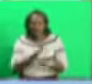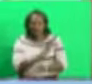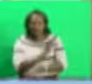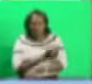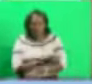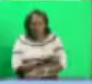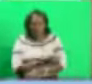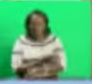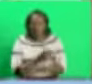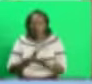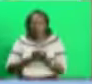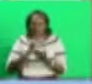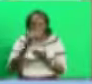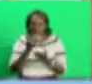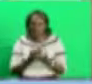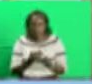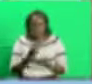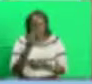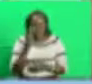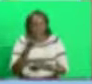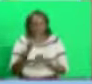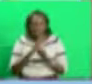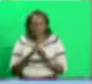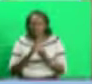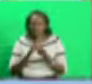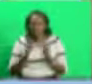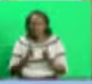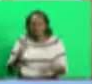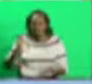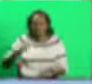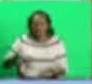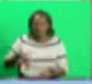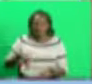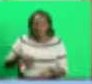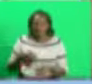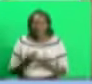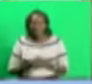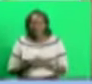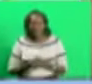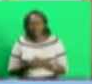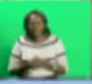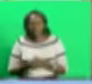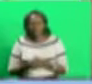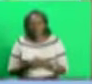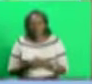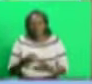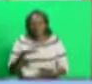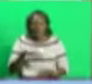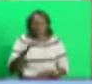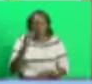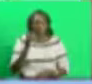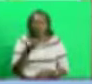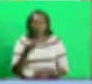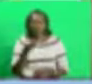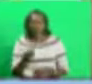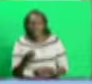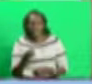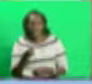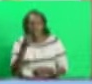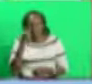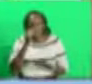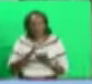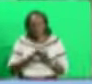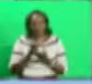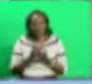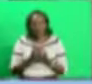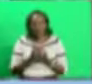nimeona watu wakichukua pesa, hata ni wa mama wanaenda wanachukua unakuta wamenisaidia na kunipea kazi. Alimaliza pobe,